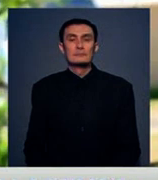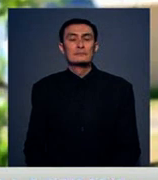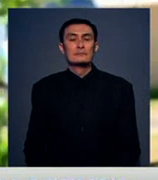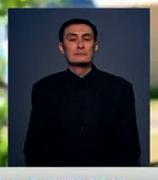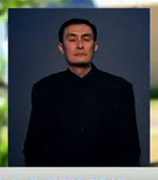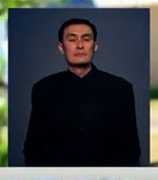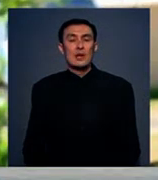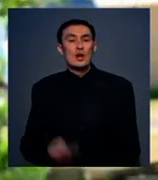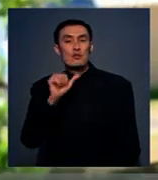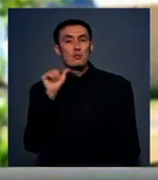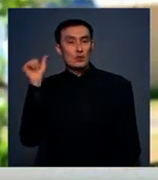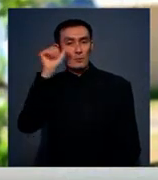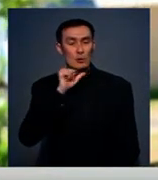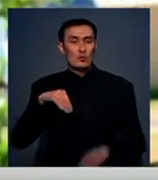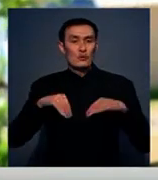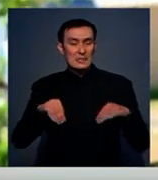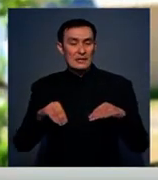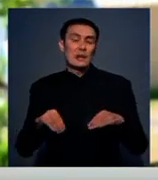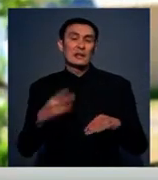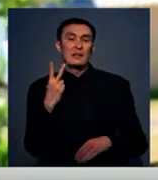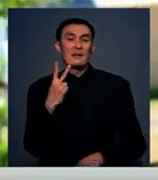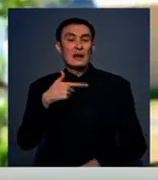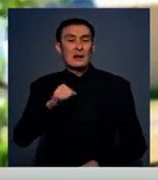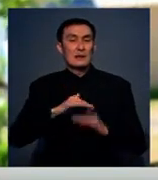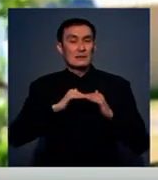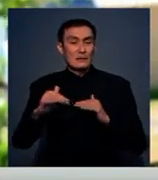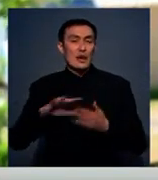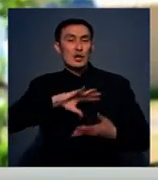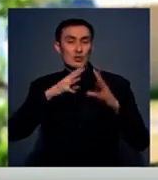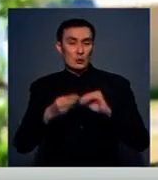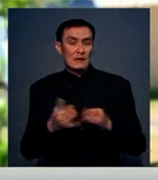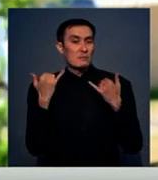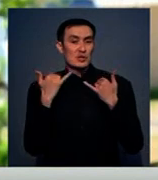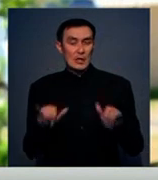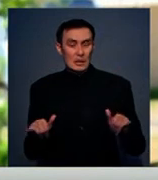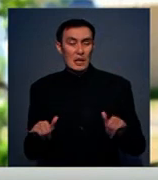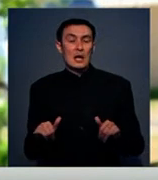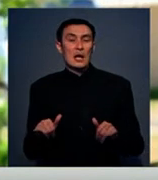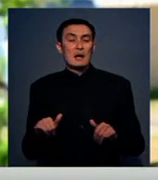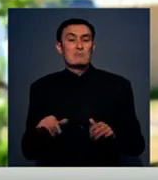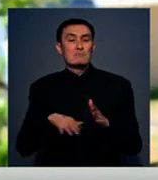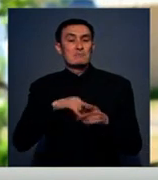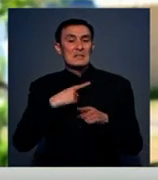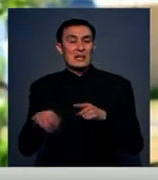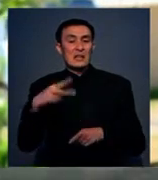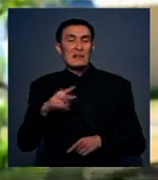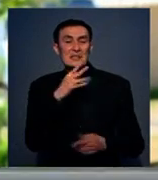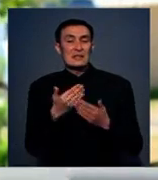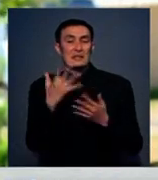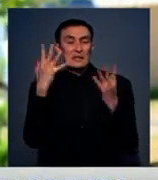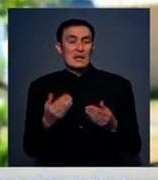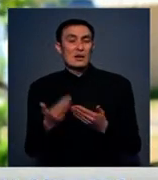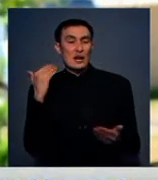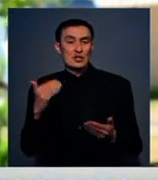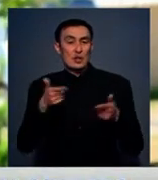урожайностью. В прошлом году высадили этот сорт на 2 гектарах. Результат впечатлил. Созревает на 20 дней раньше остальных.